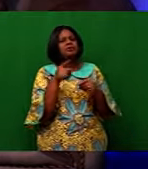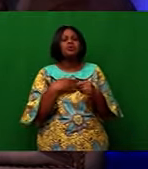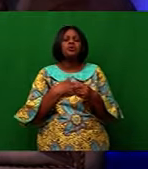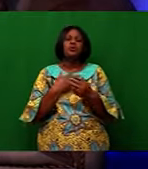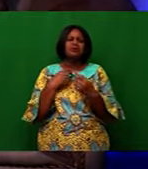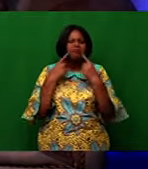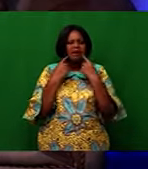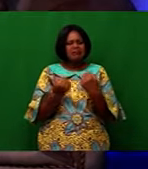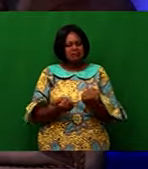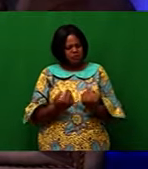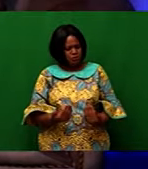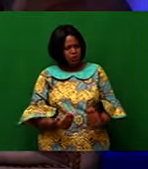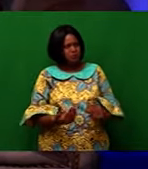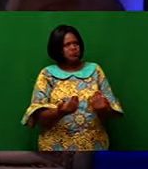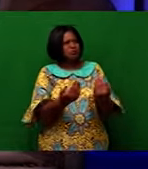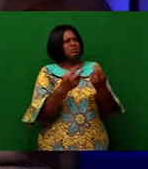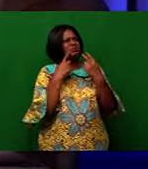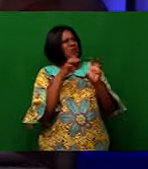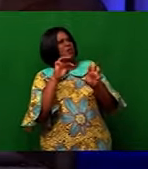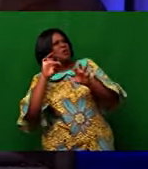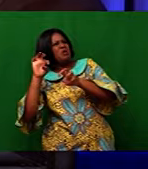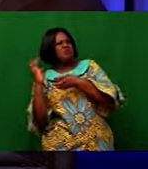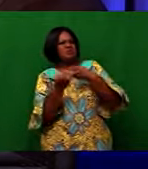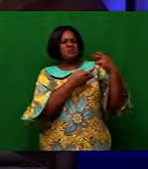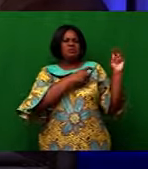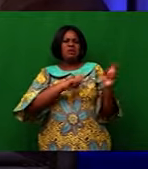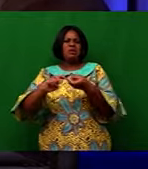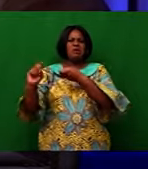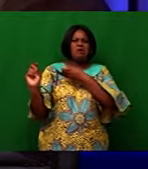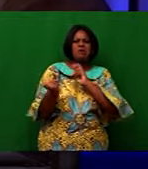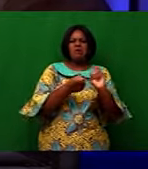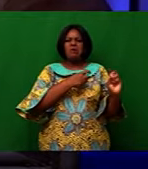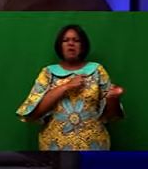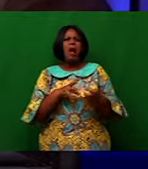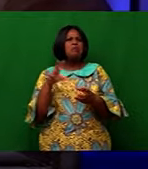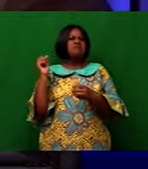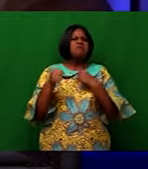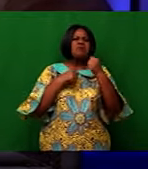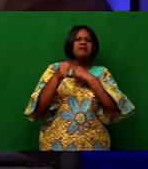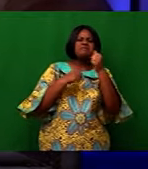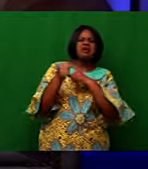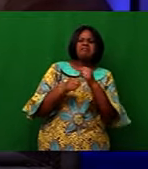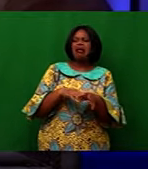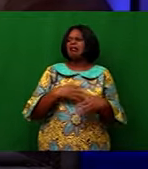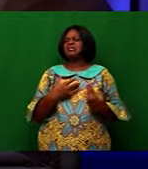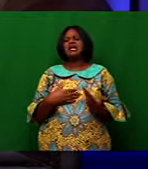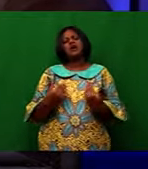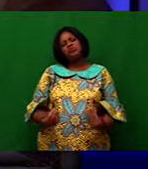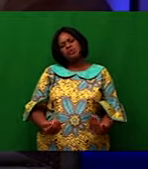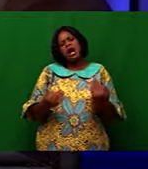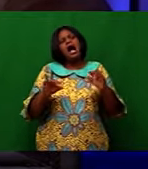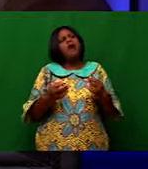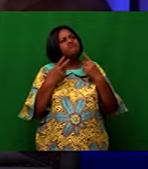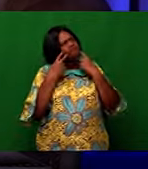vachiona nyongori nyobvo nyobvo, muwanano dzenyu idzodzi muchirwa, muchitukana, vanokura sei, vanoita